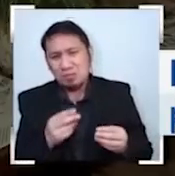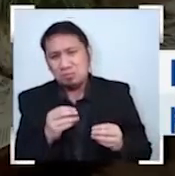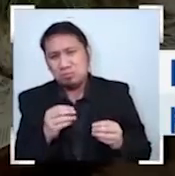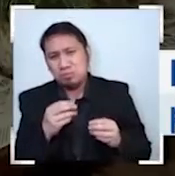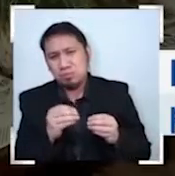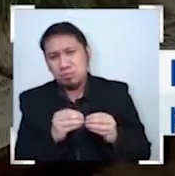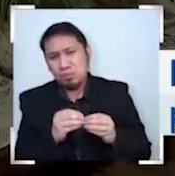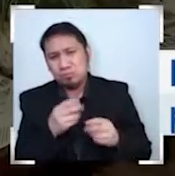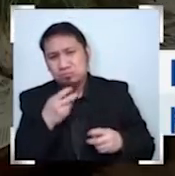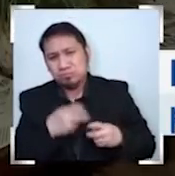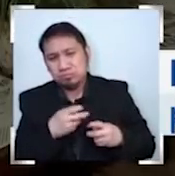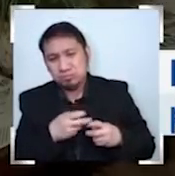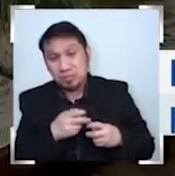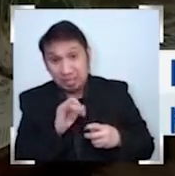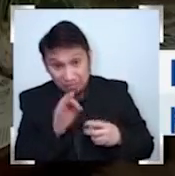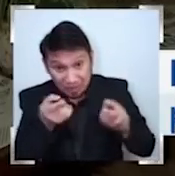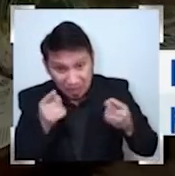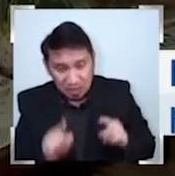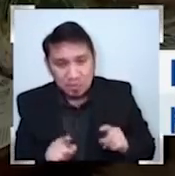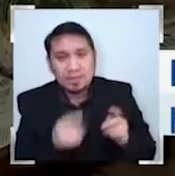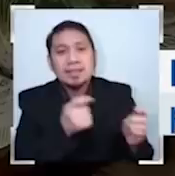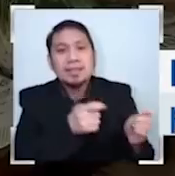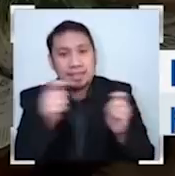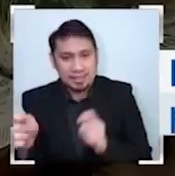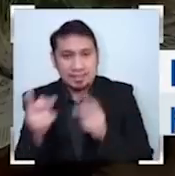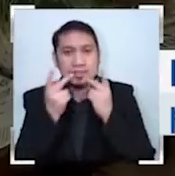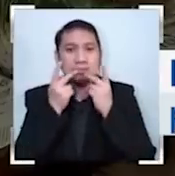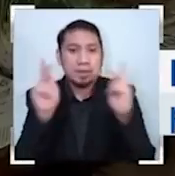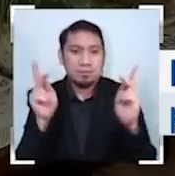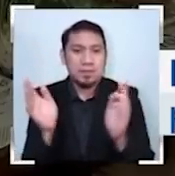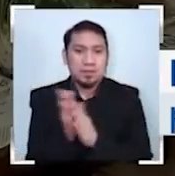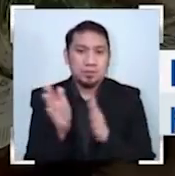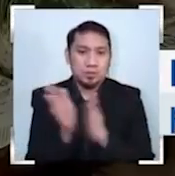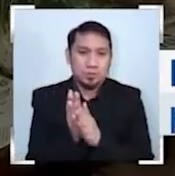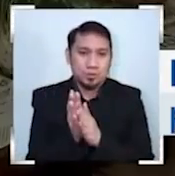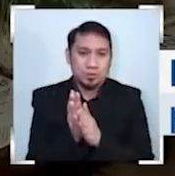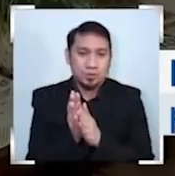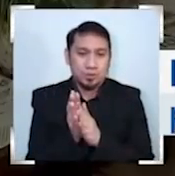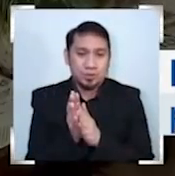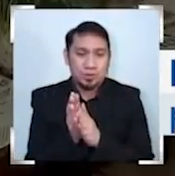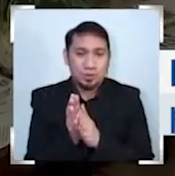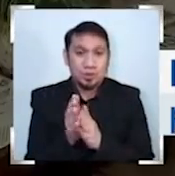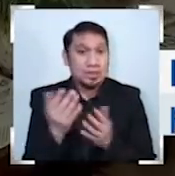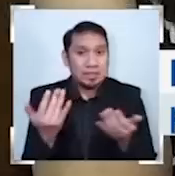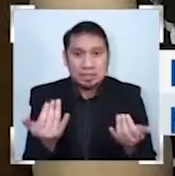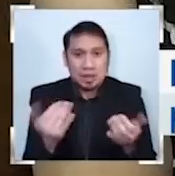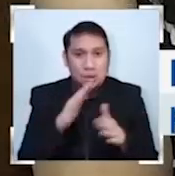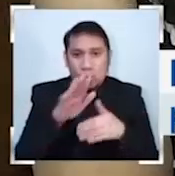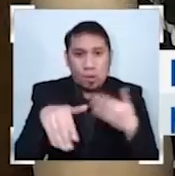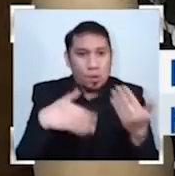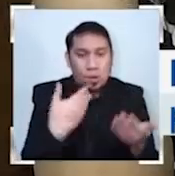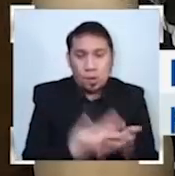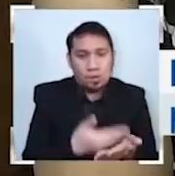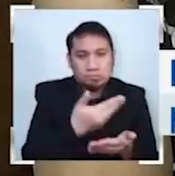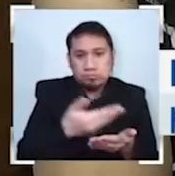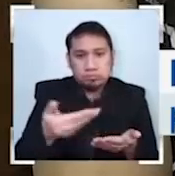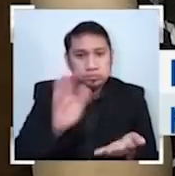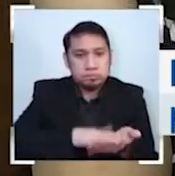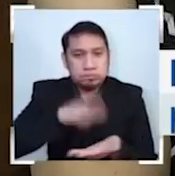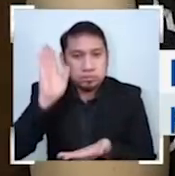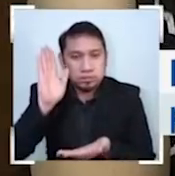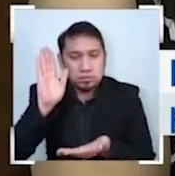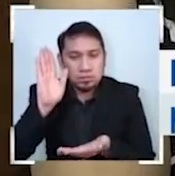school po talaga sila, lalo na po yung anak ko dalawa. Lahat po ng bilihin ay nagtataas. Napakahirap na yon